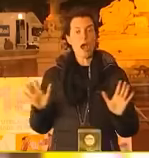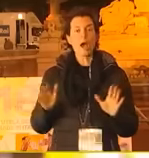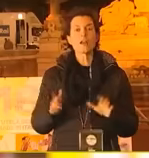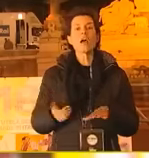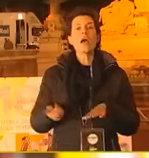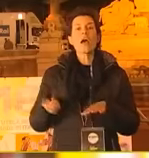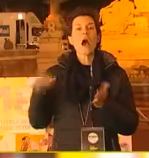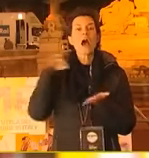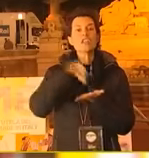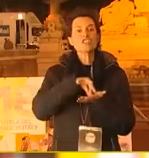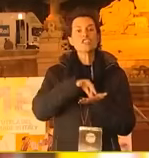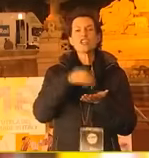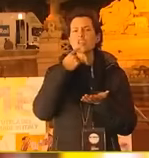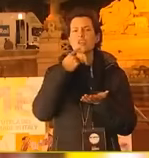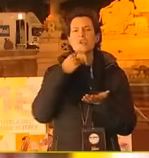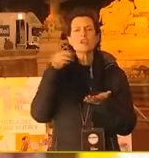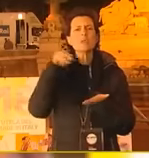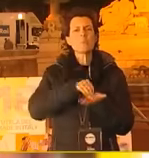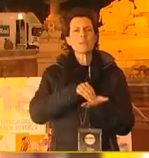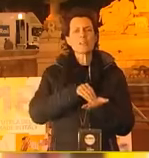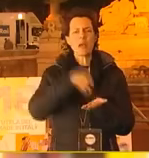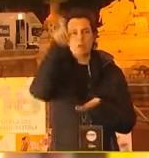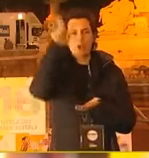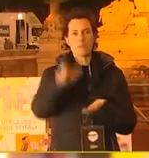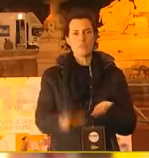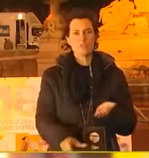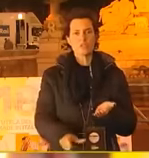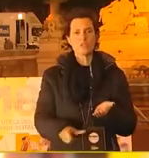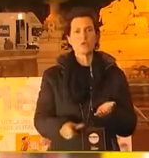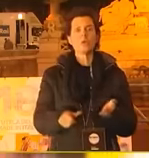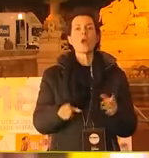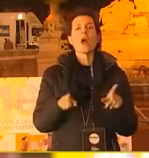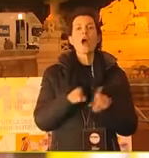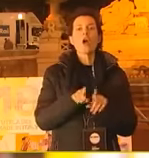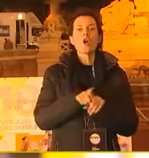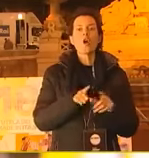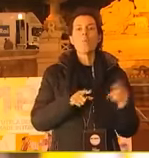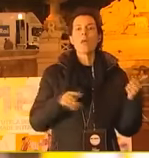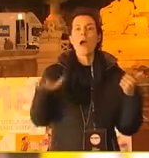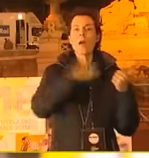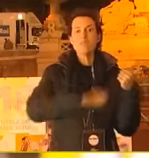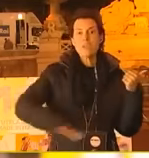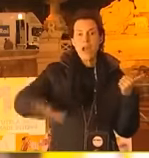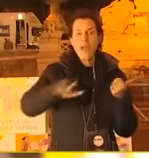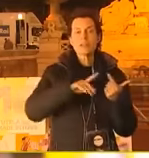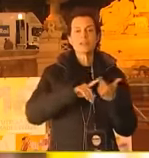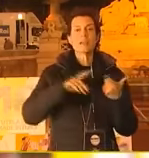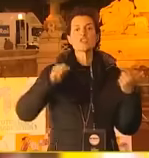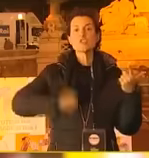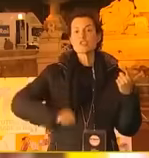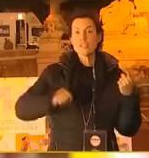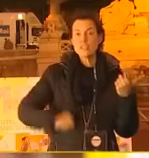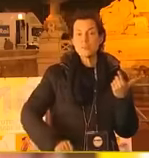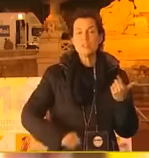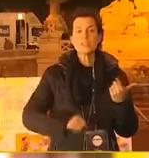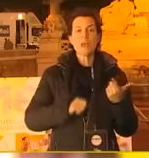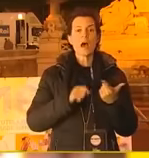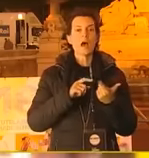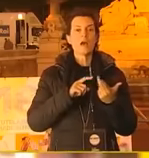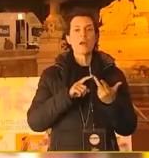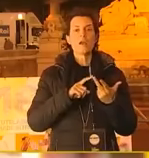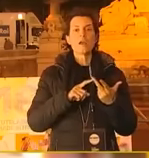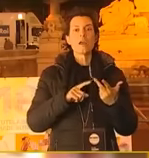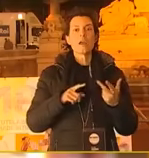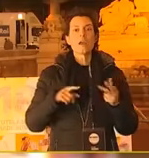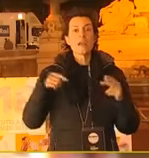persona, parliamo di temi reali come l'ambiente, come la sostenibilità, Noi lo facciamo non solo durante